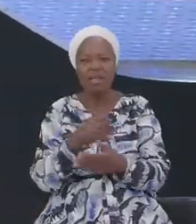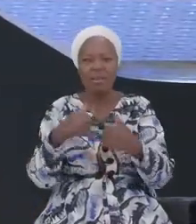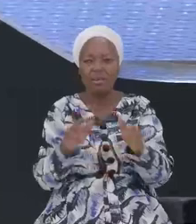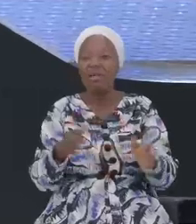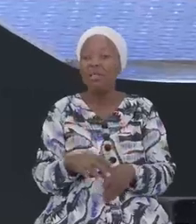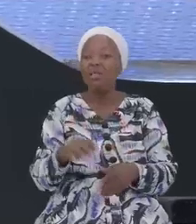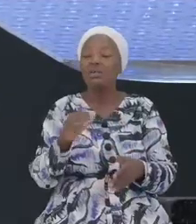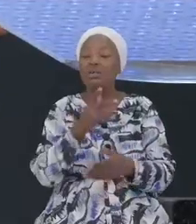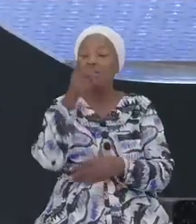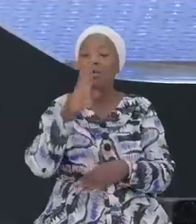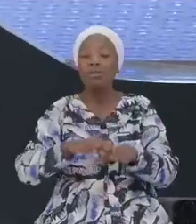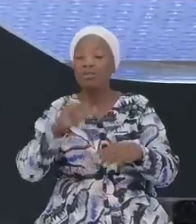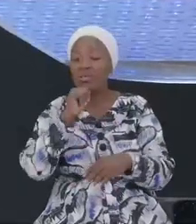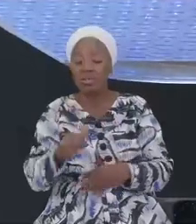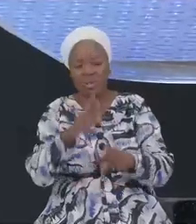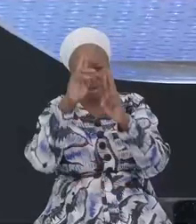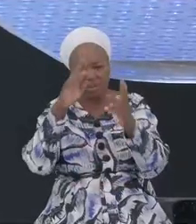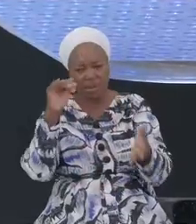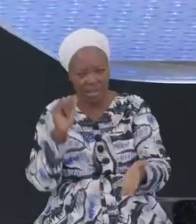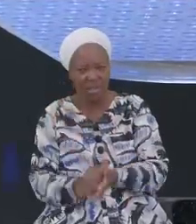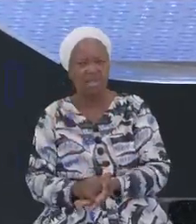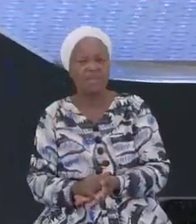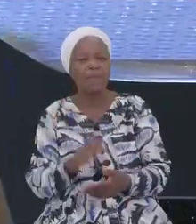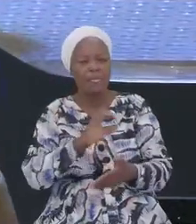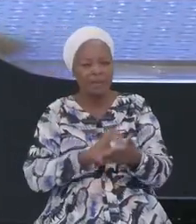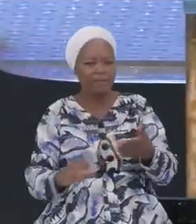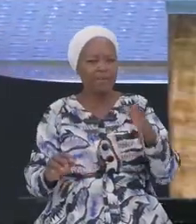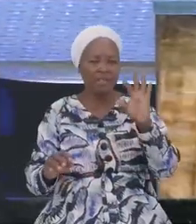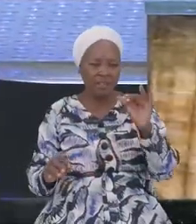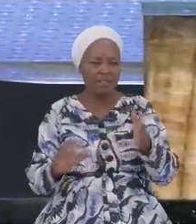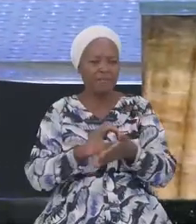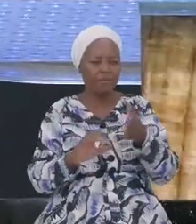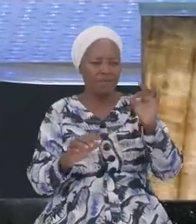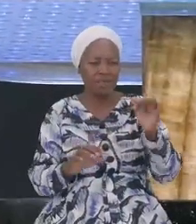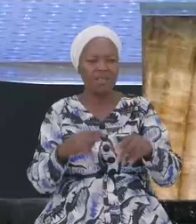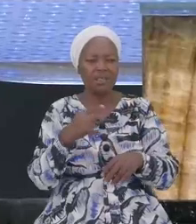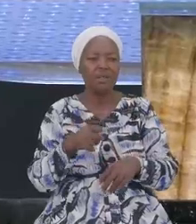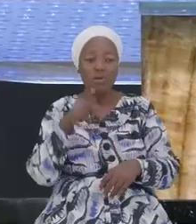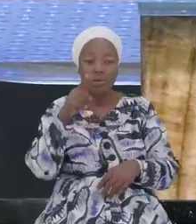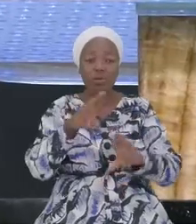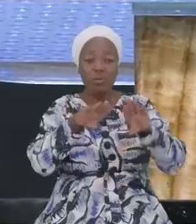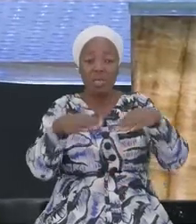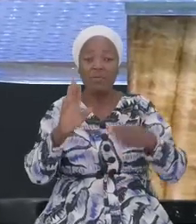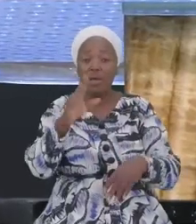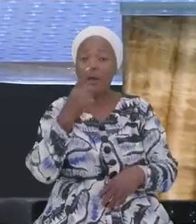vais les utiliser pour sauver les autres pécheurs. Non, Dieu n'approuve pas de telles choses. Verset